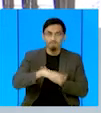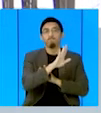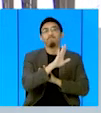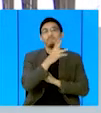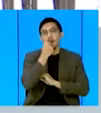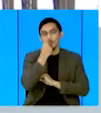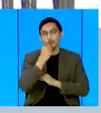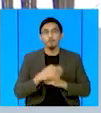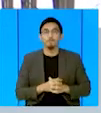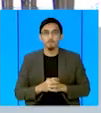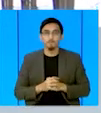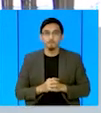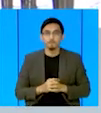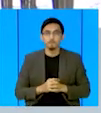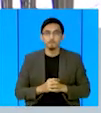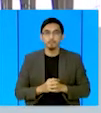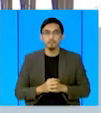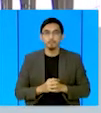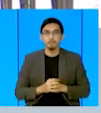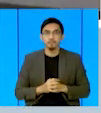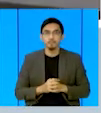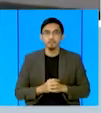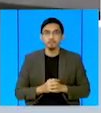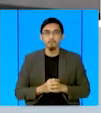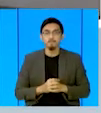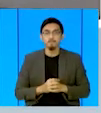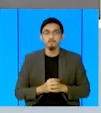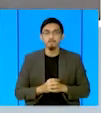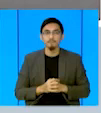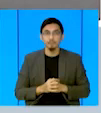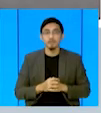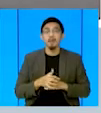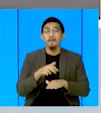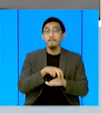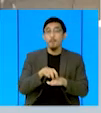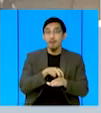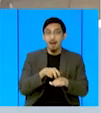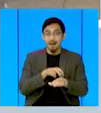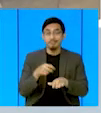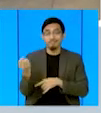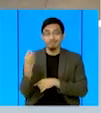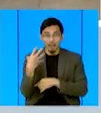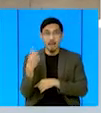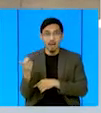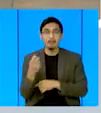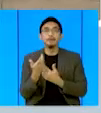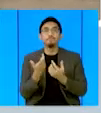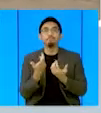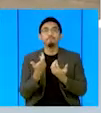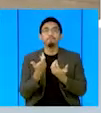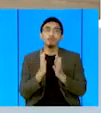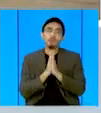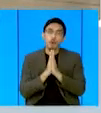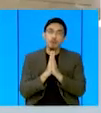Bandung. Dan untuk para penumpang sendiri ini dari pihak pengelola menyampaikan menghimbau untuk datang